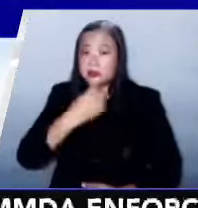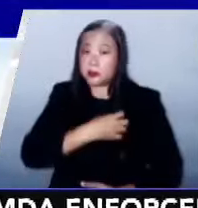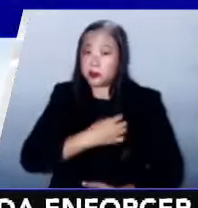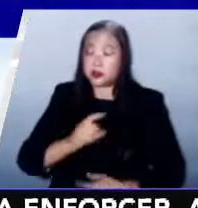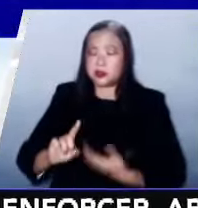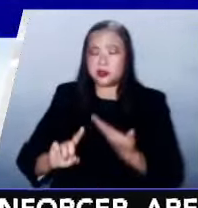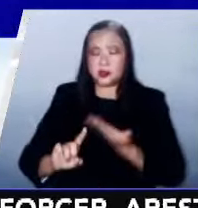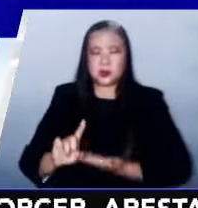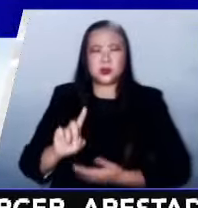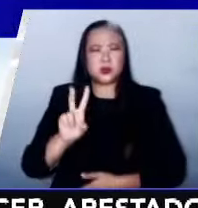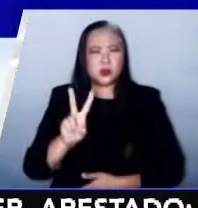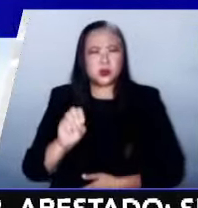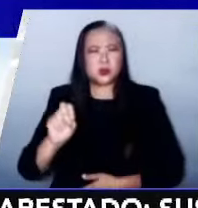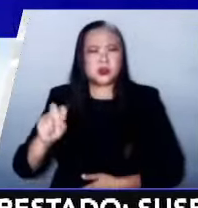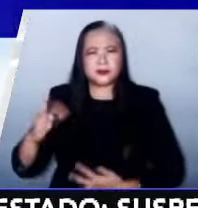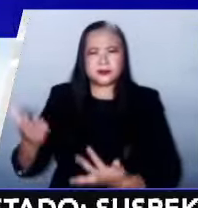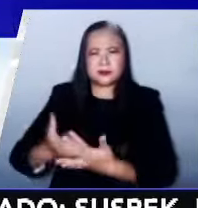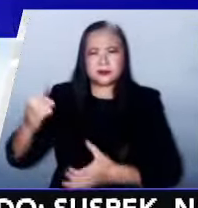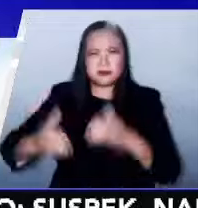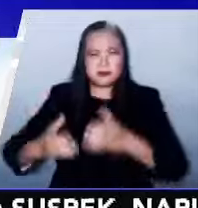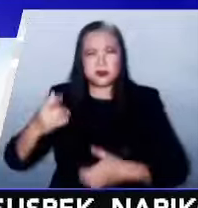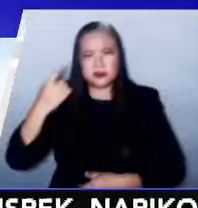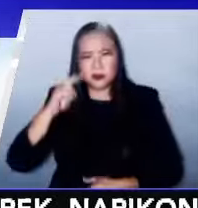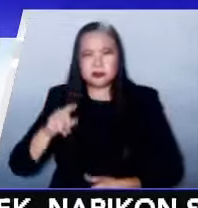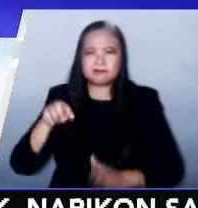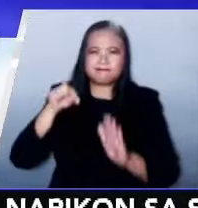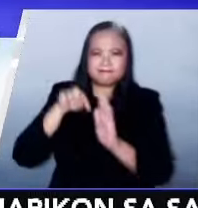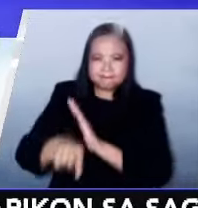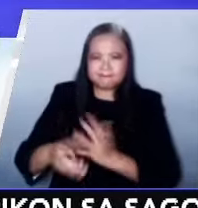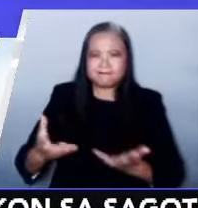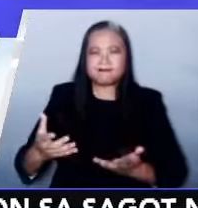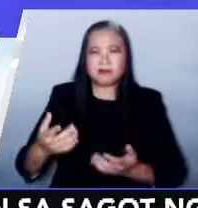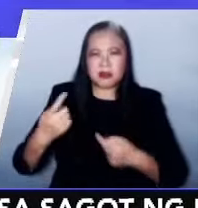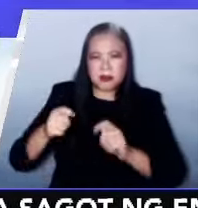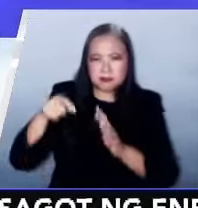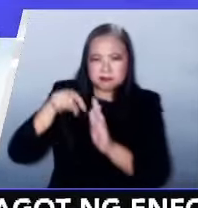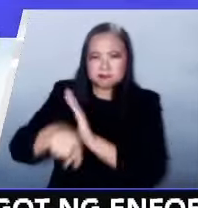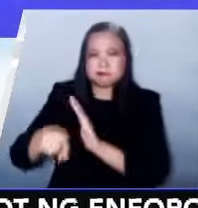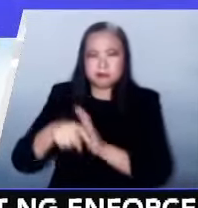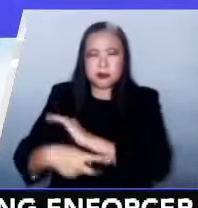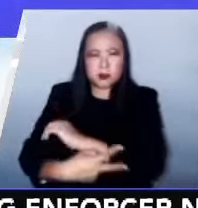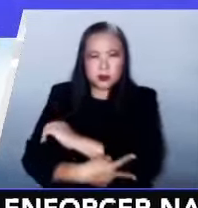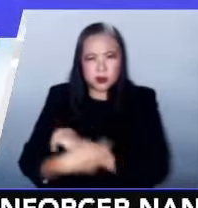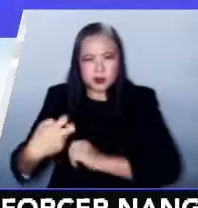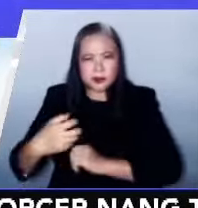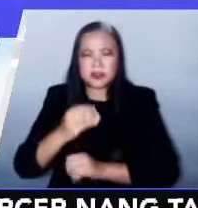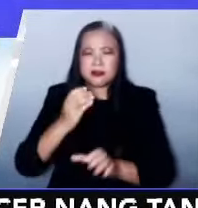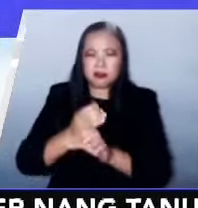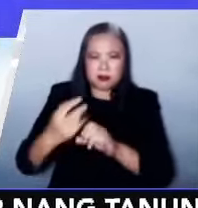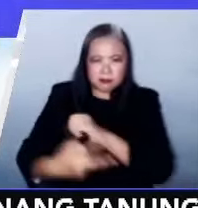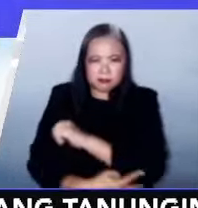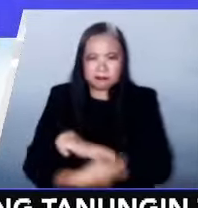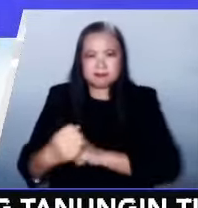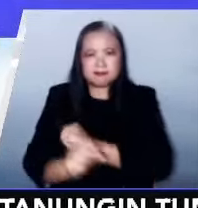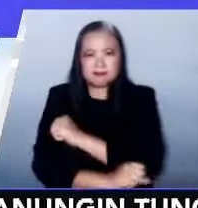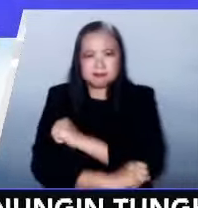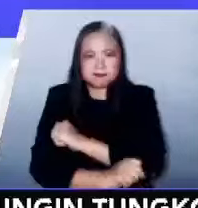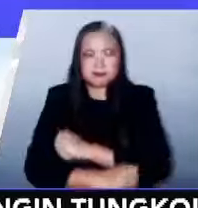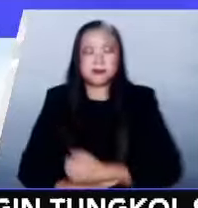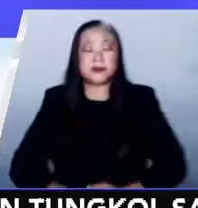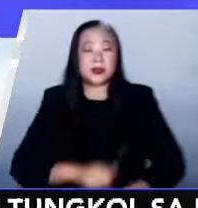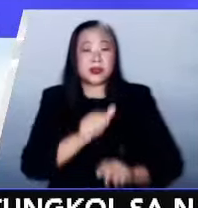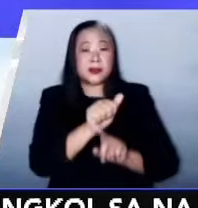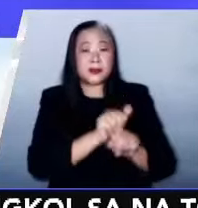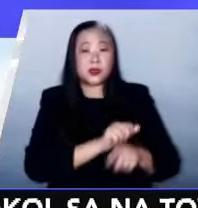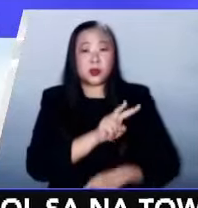sampahan ng lalaki ng mga kasong murder, attempted murder, robbery at carnapping. April 2014 ang ireklamo naman siya ng